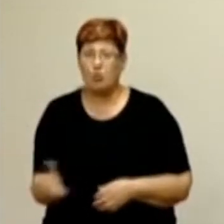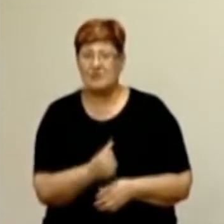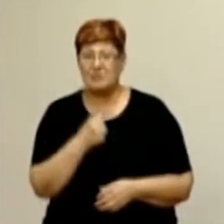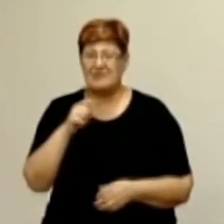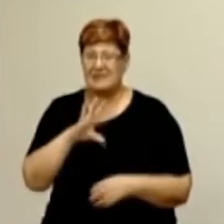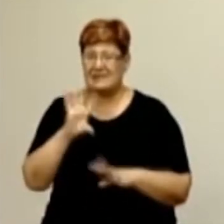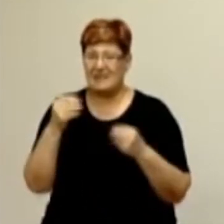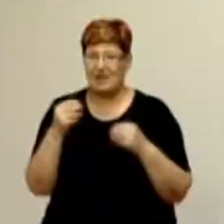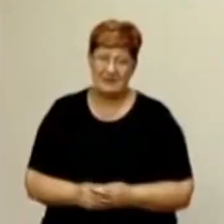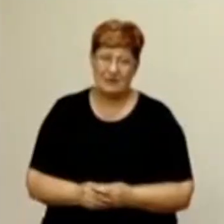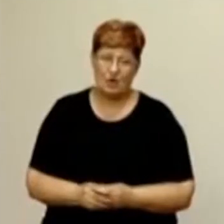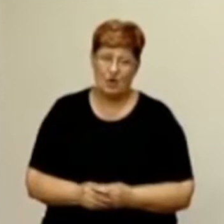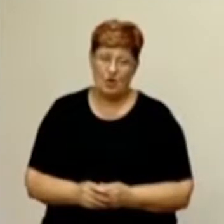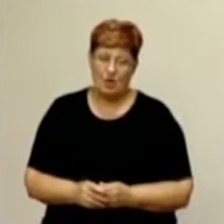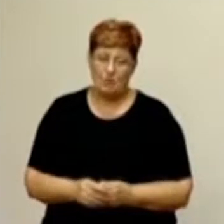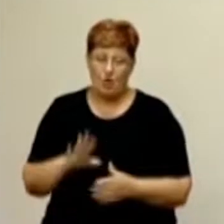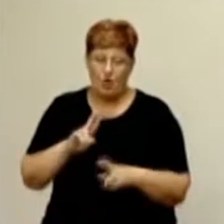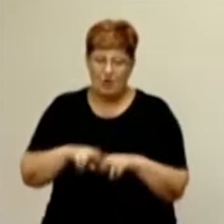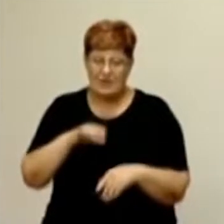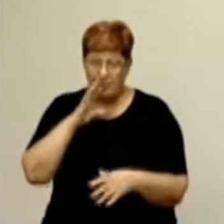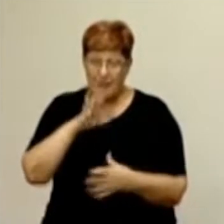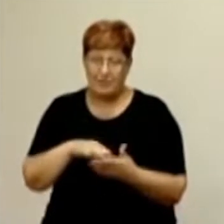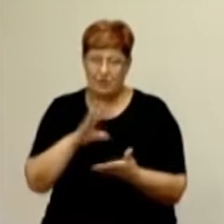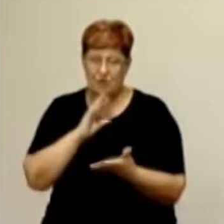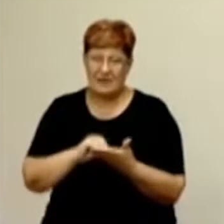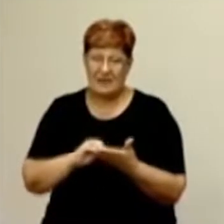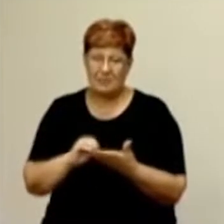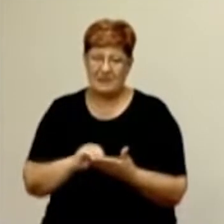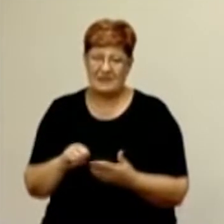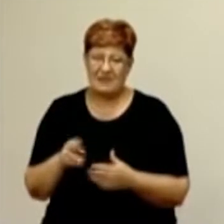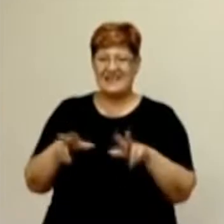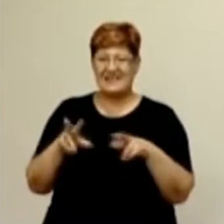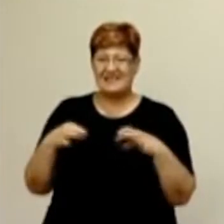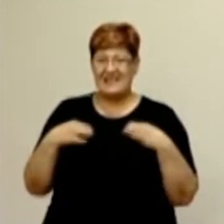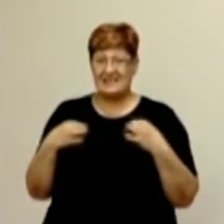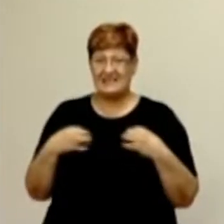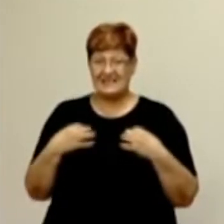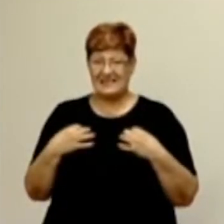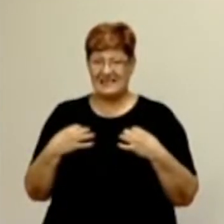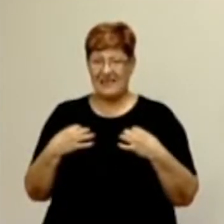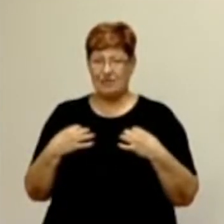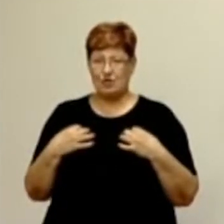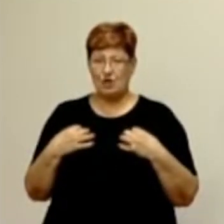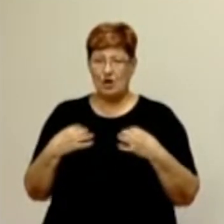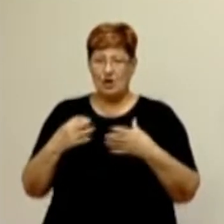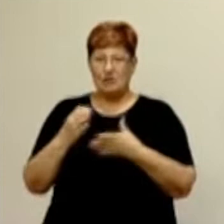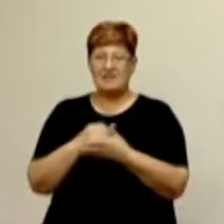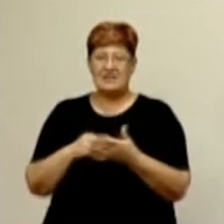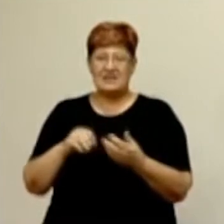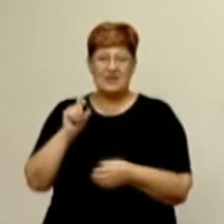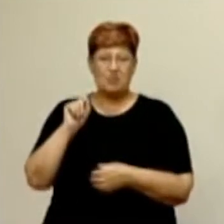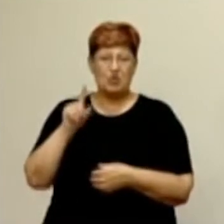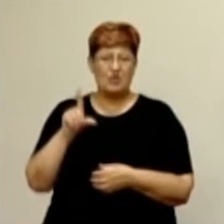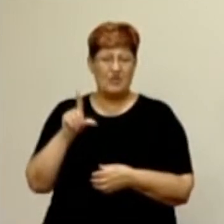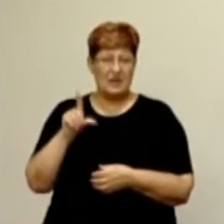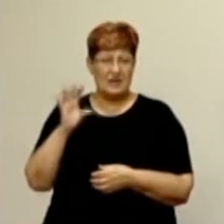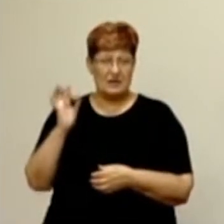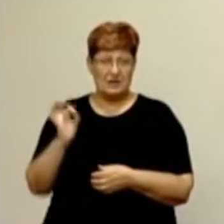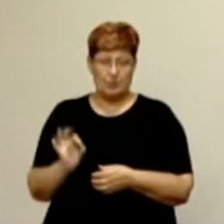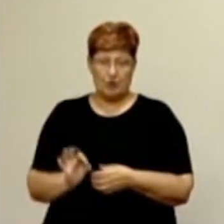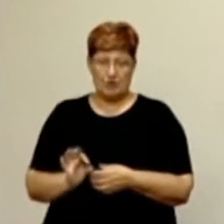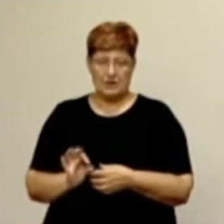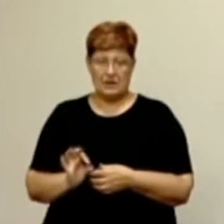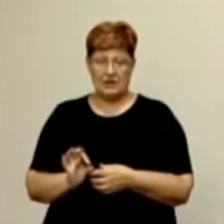da bude vaša? Neće moći. Pokušavajući da predstavi aktuelnu političku situaciju u Vojvodini, poslanik Radić je pokušao da izvede